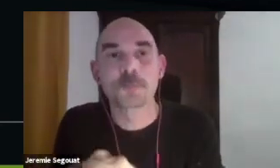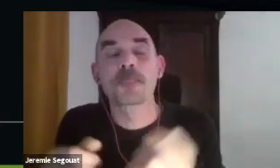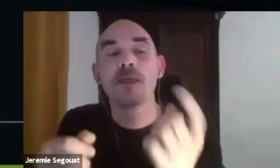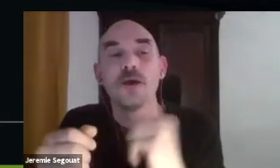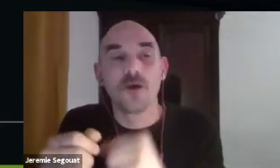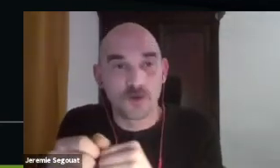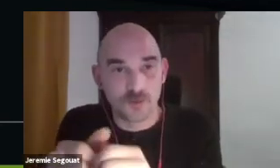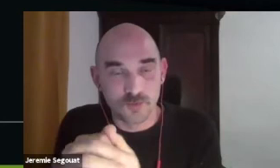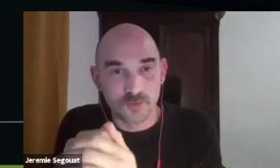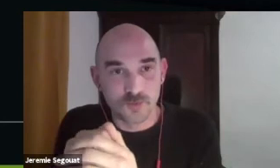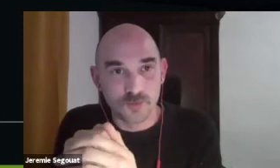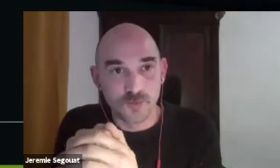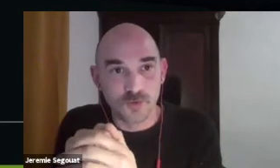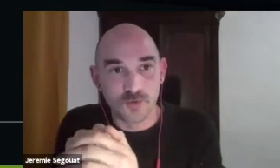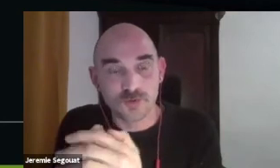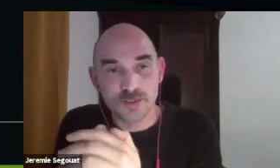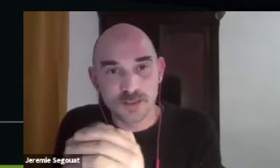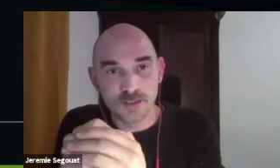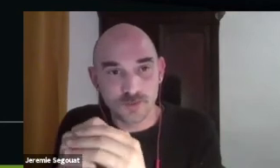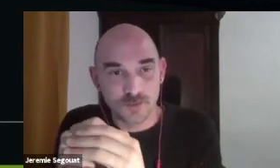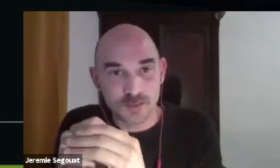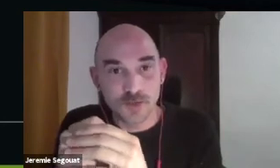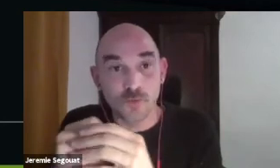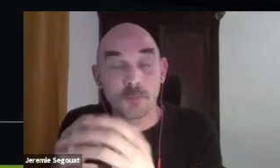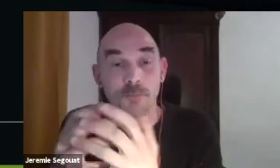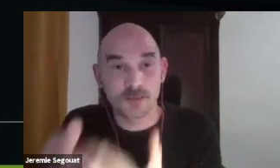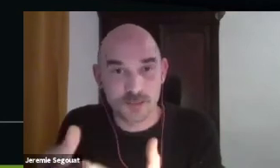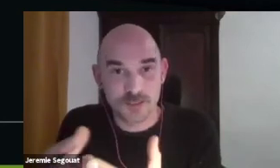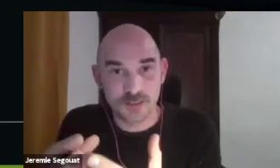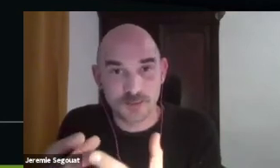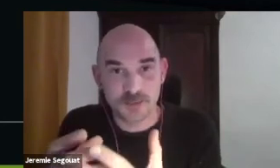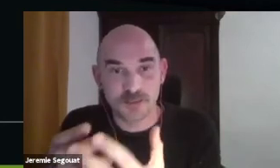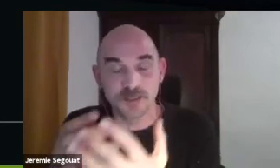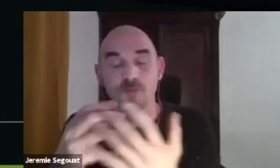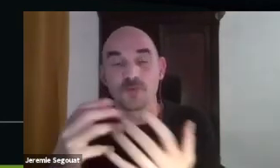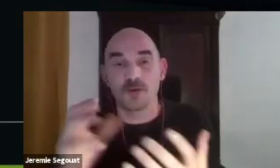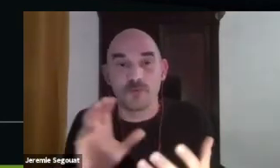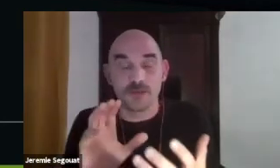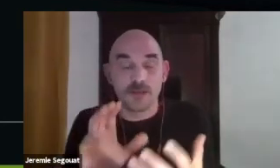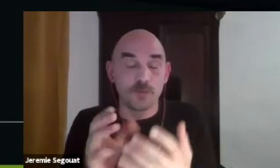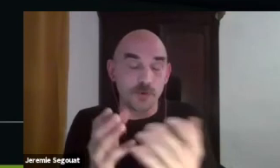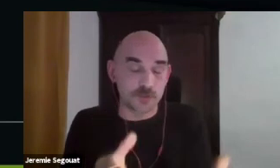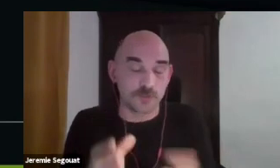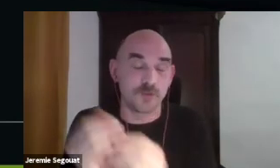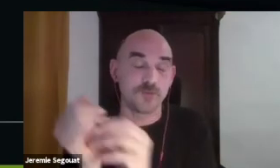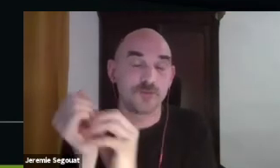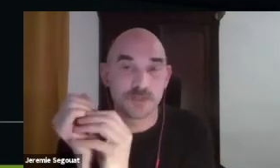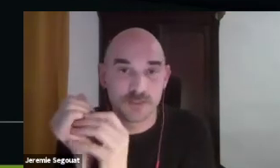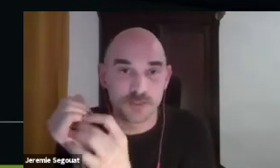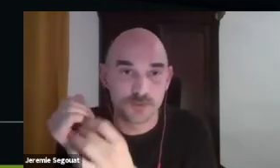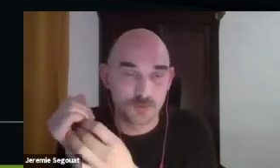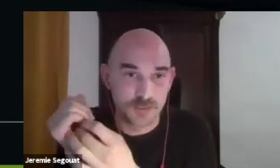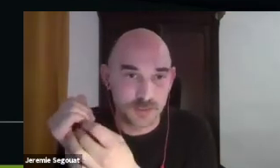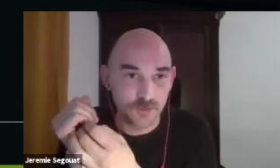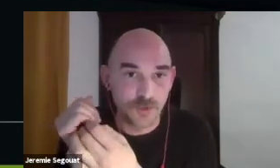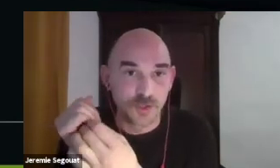en langue des signes tactile on va partager cet espace c'est à dire qu'on va être tellement proche comme vous l'avez vu dans les